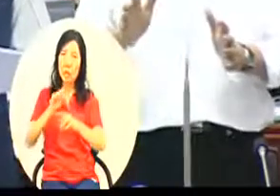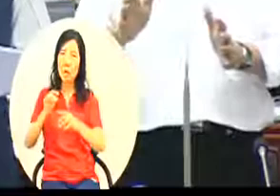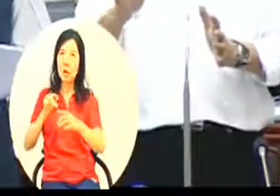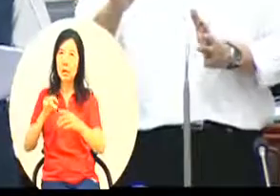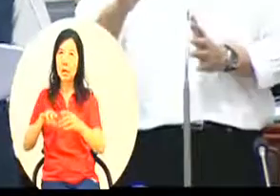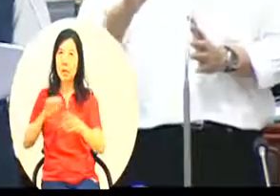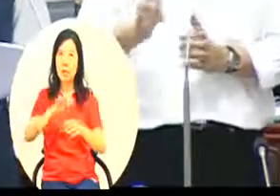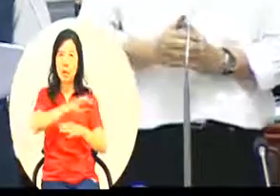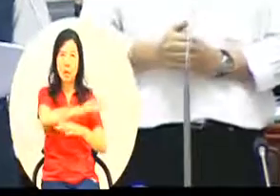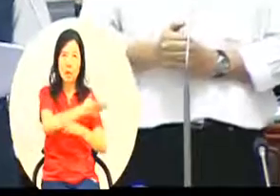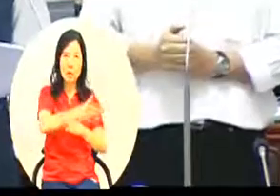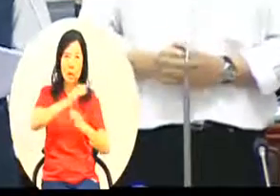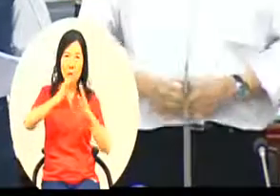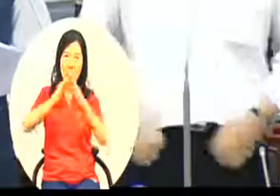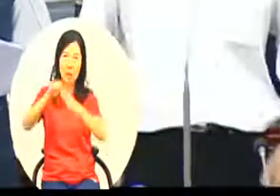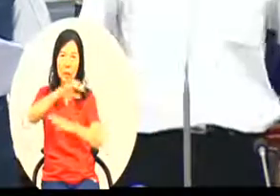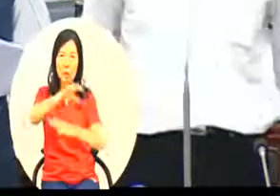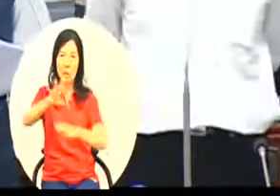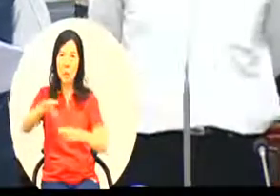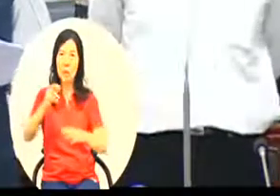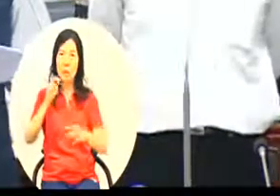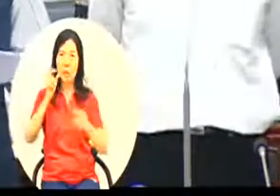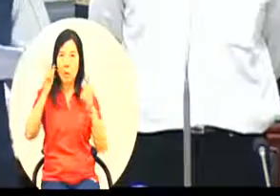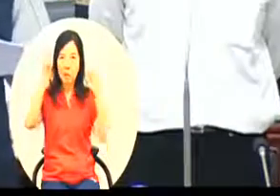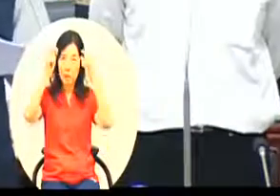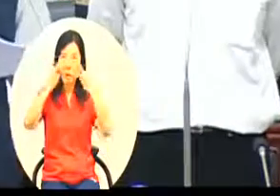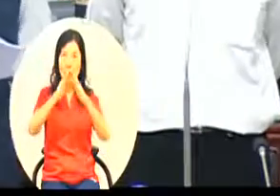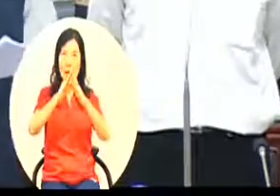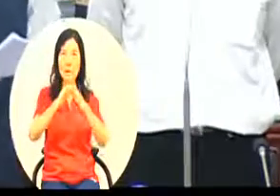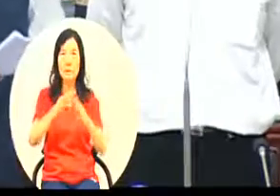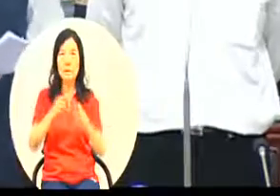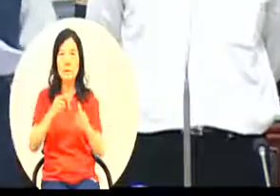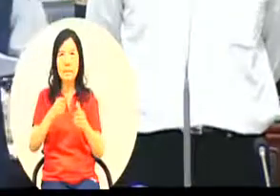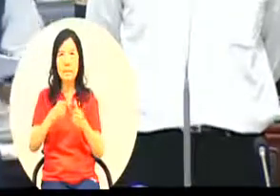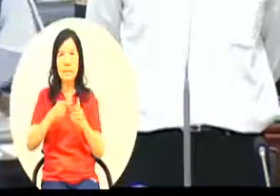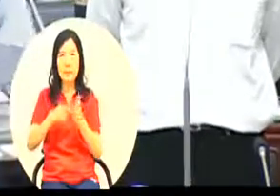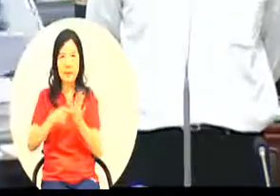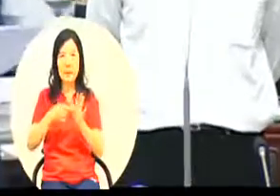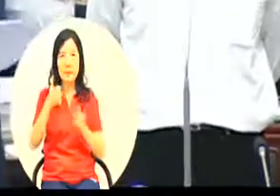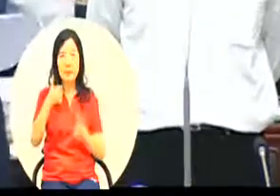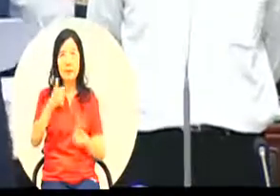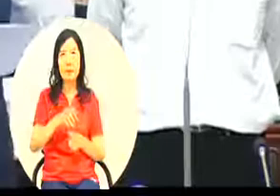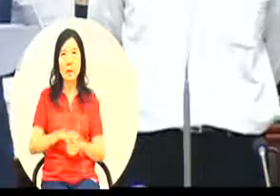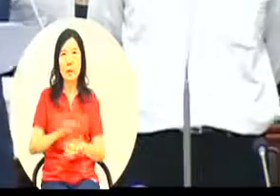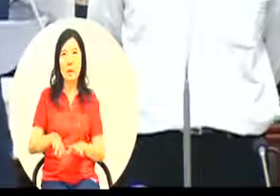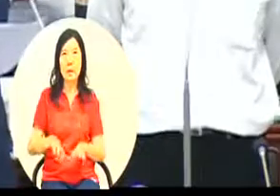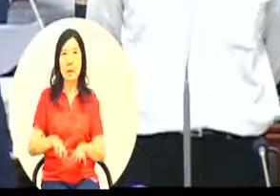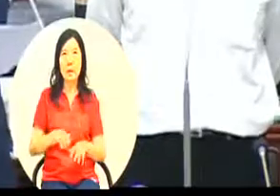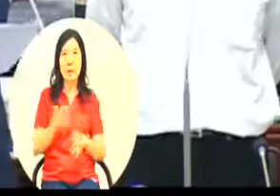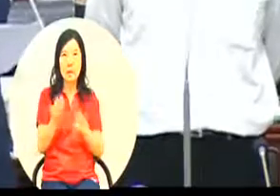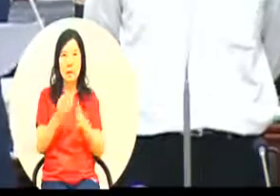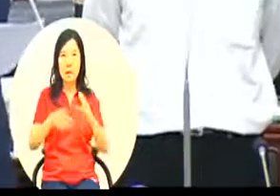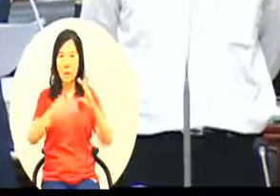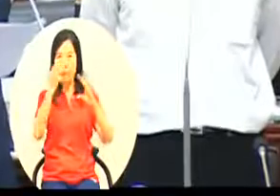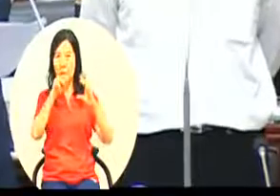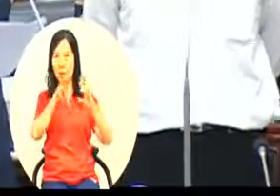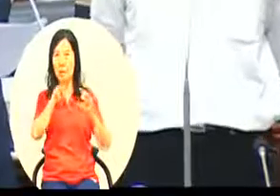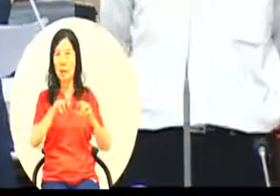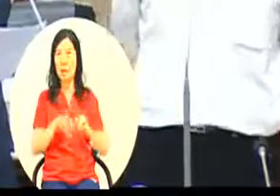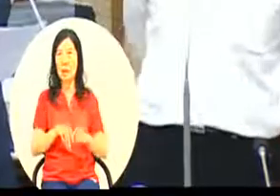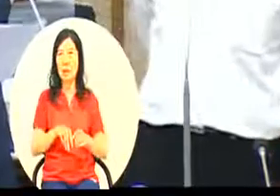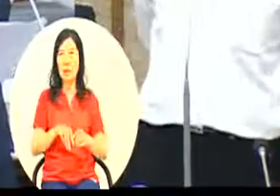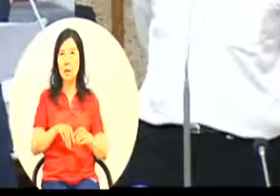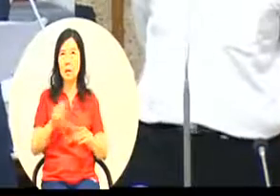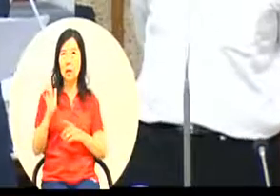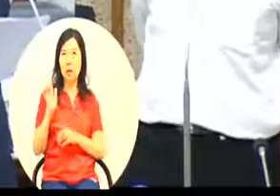他各县市交通部认为我们高雄是一个指标性的城市。 好，局长，我刚刚给您看，我们看到这个候